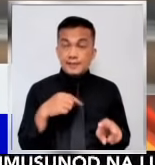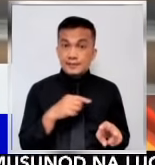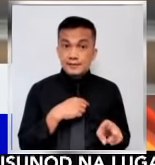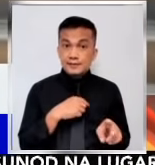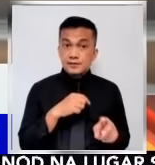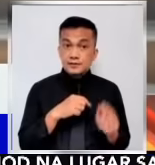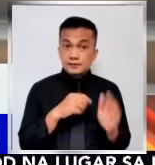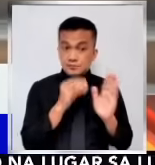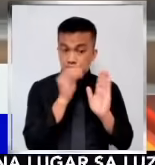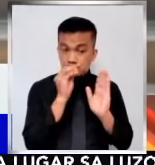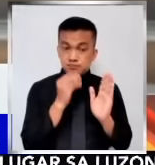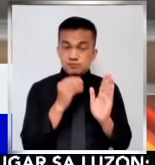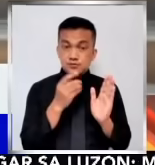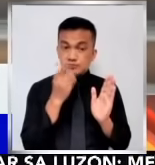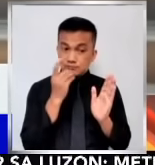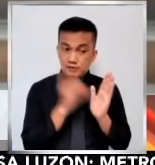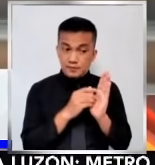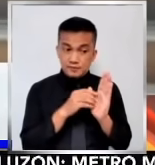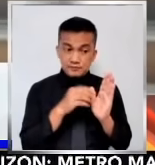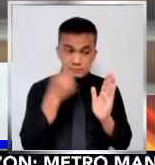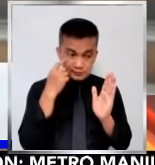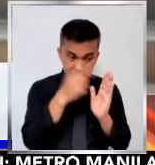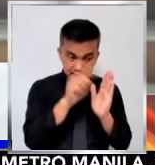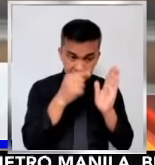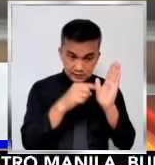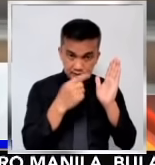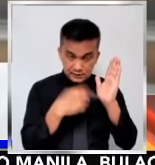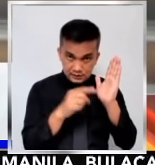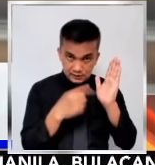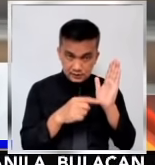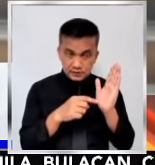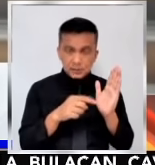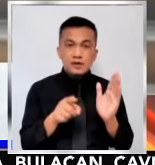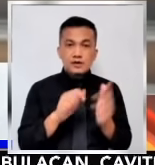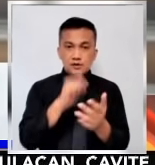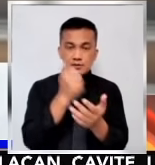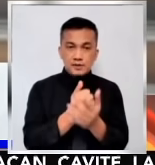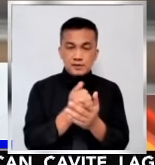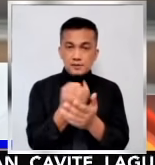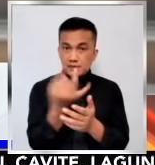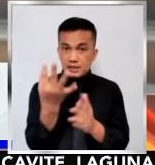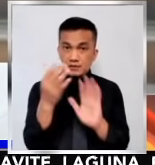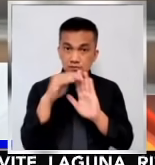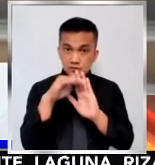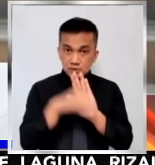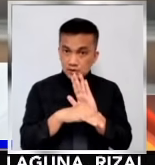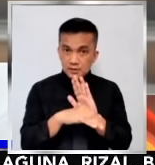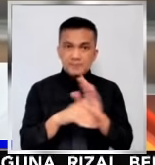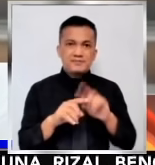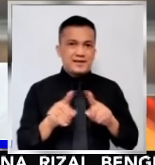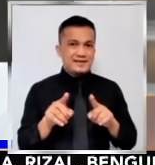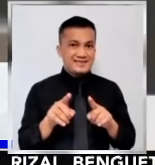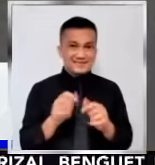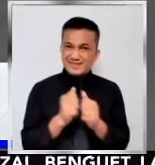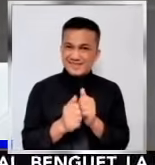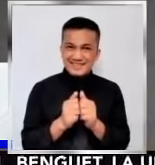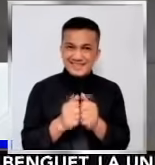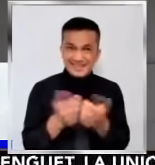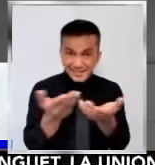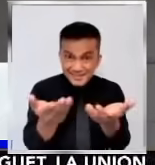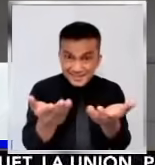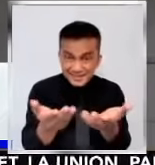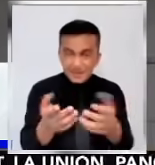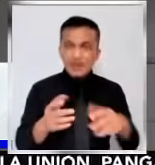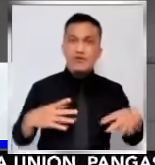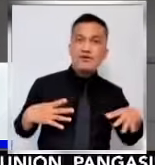at napag-aralan, we are confirming that the cases are declining, pero hindi po ito sinyales para tayo ay maging complacent.